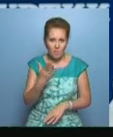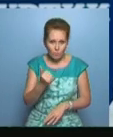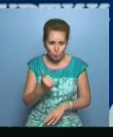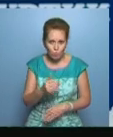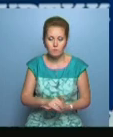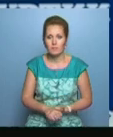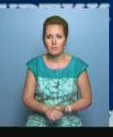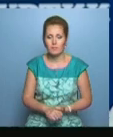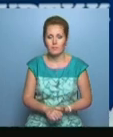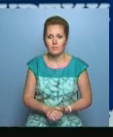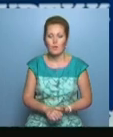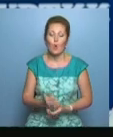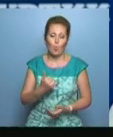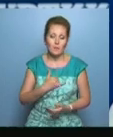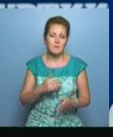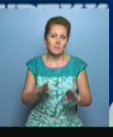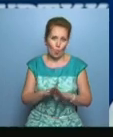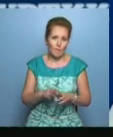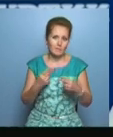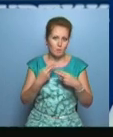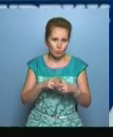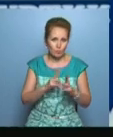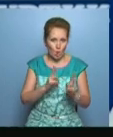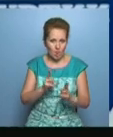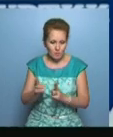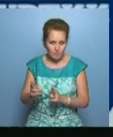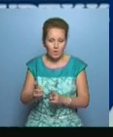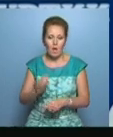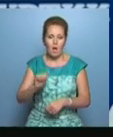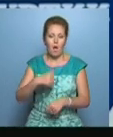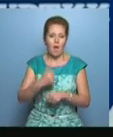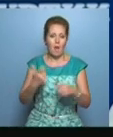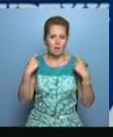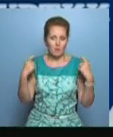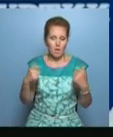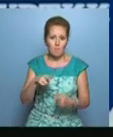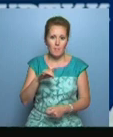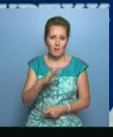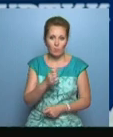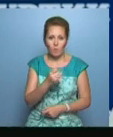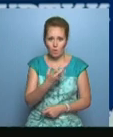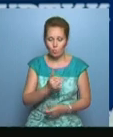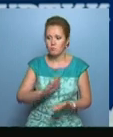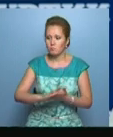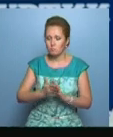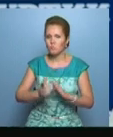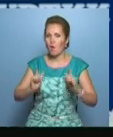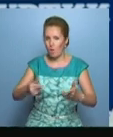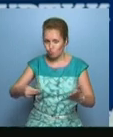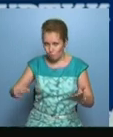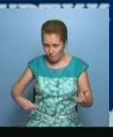такая технический такой момент. Генералом Перухиным данный рапорт был согласован. И, собственно говоря,